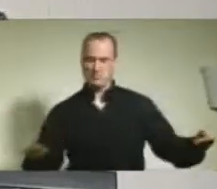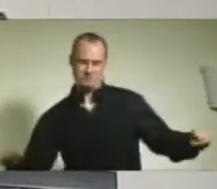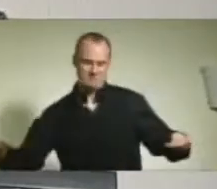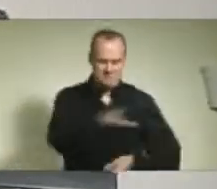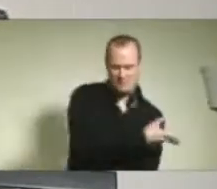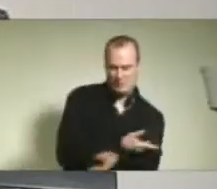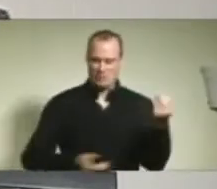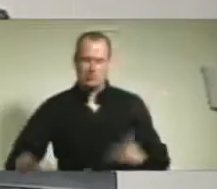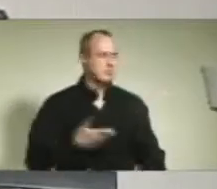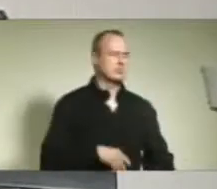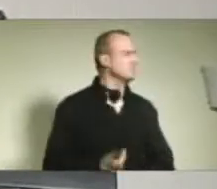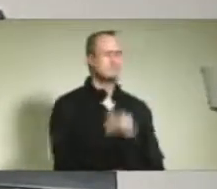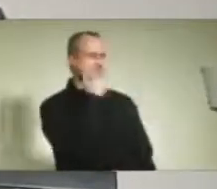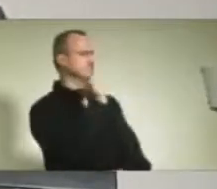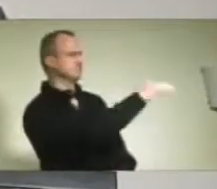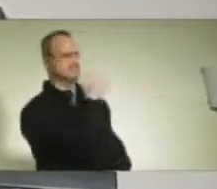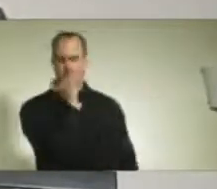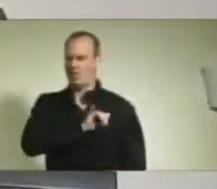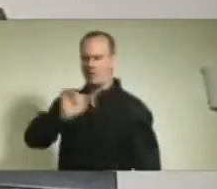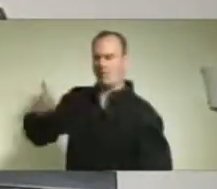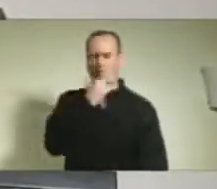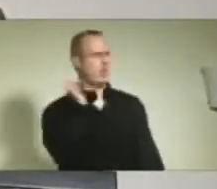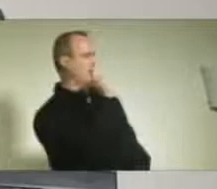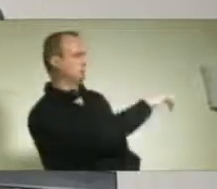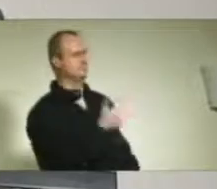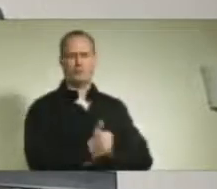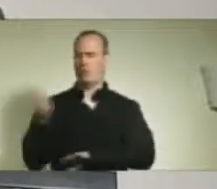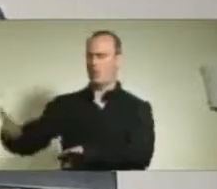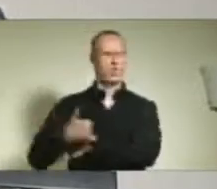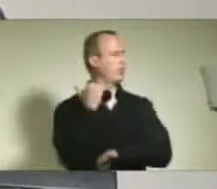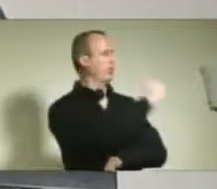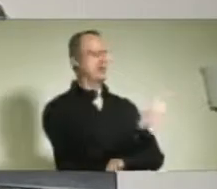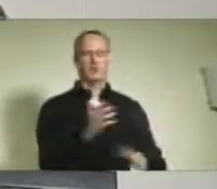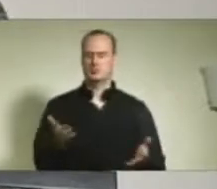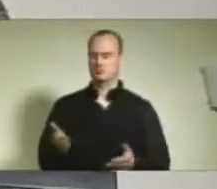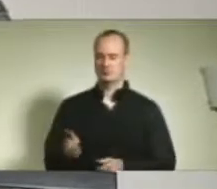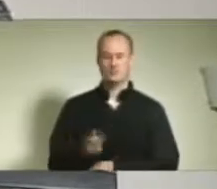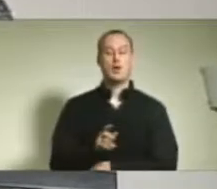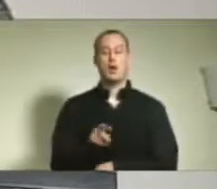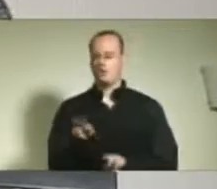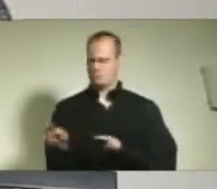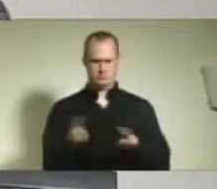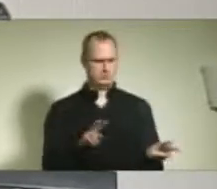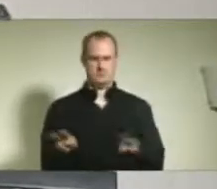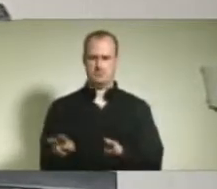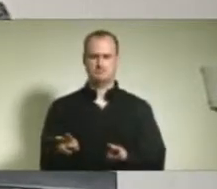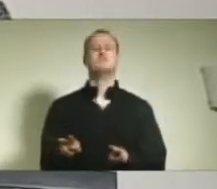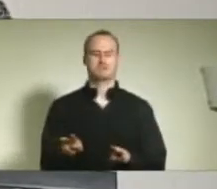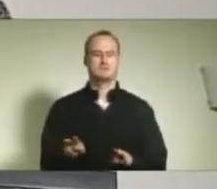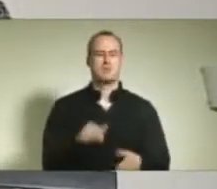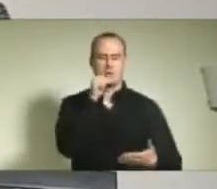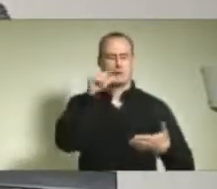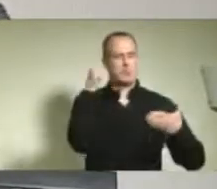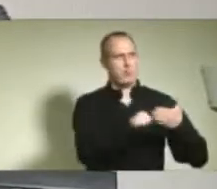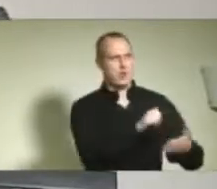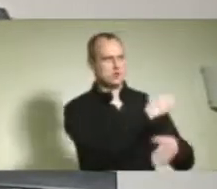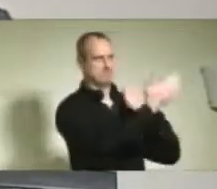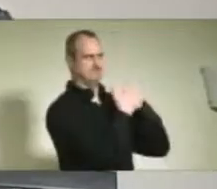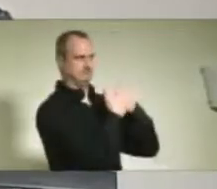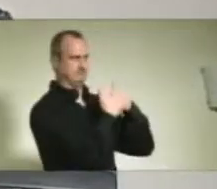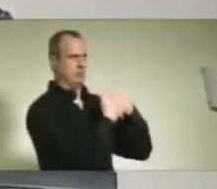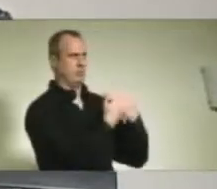se rejetait un peu la balle. C'est de la faute de l'un, c'est de la faute de l'autre. Alors là, la Poste nous propose